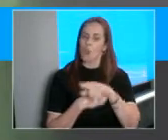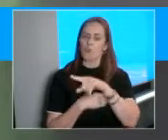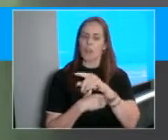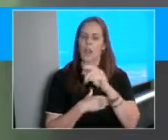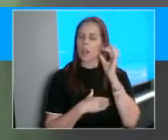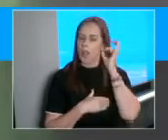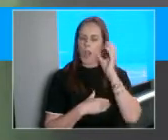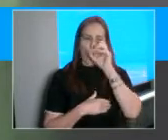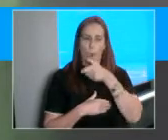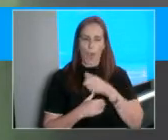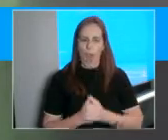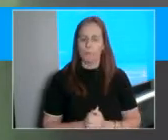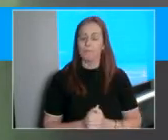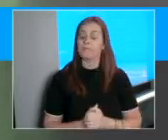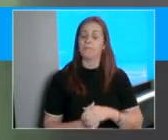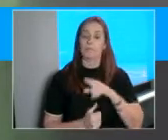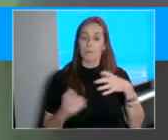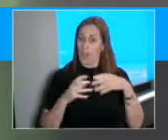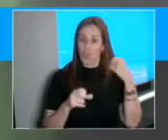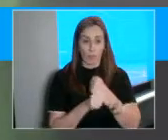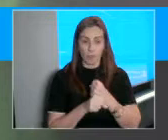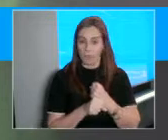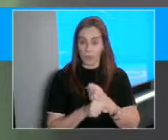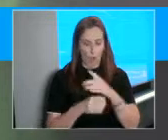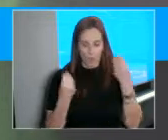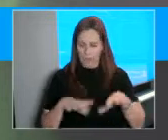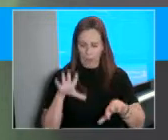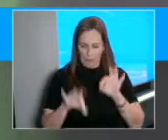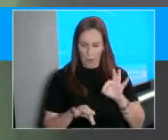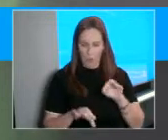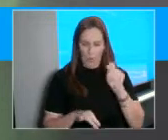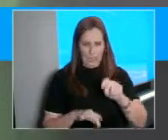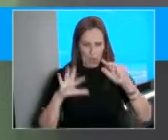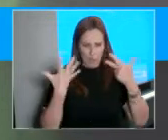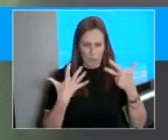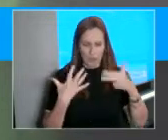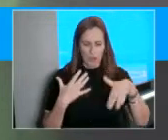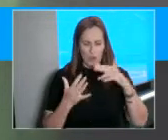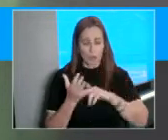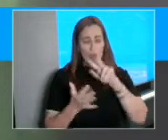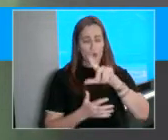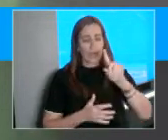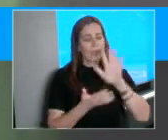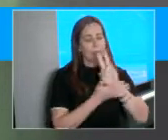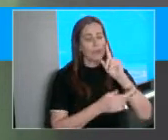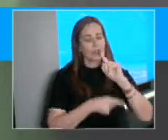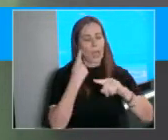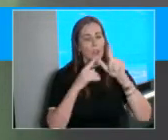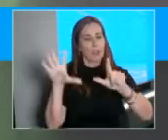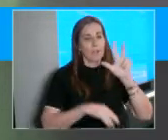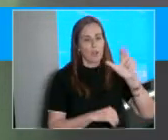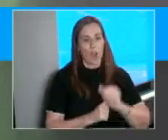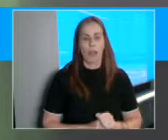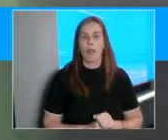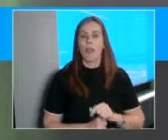של גולדה מאיר בפרט. אמנם מפלגת העבודה לא הובסה בבחירות לכנסת השמינית, שהתקיימו ב-31 בדצמבר